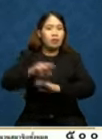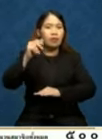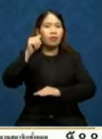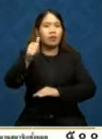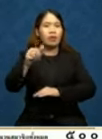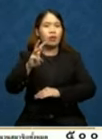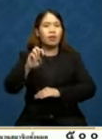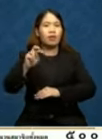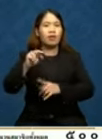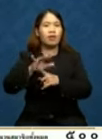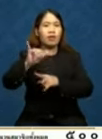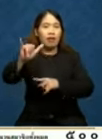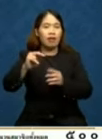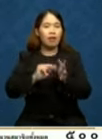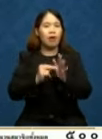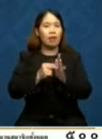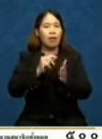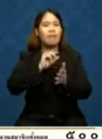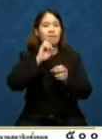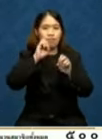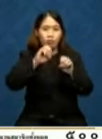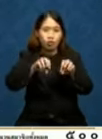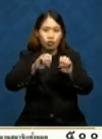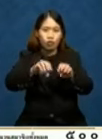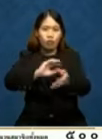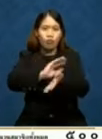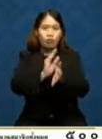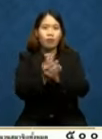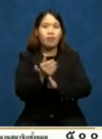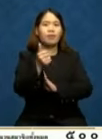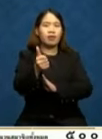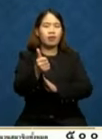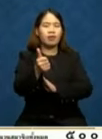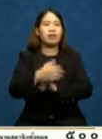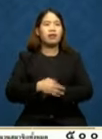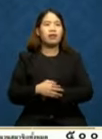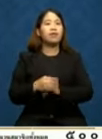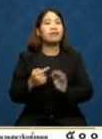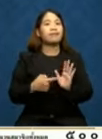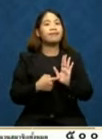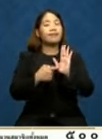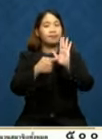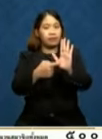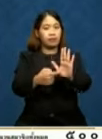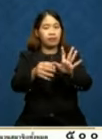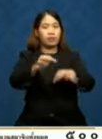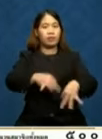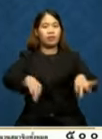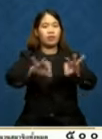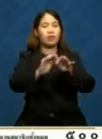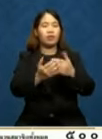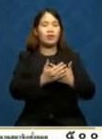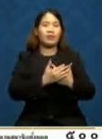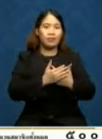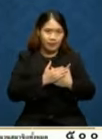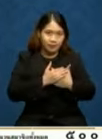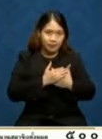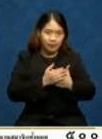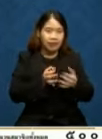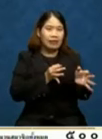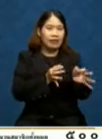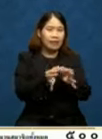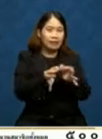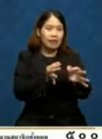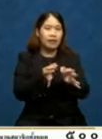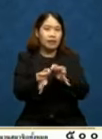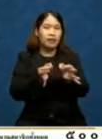ของลูกหลานโดยไม่ใช้ความรุนแรงค่ะดิฉันก็ขอเสนอนะคะว่าการใช้ความรักการใช้การอธิบายด้วยความเข้าใจ